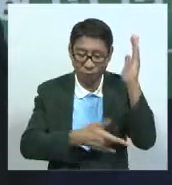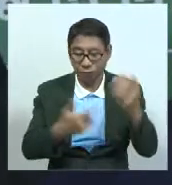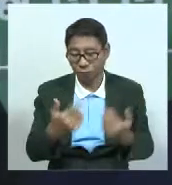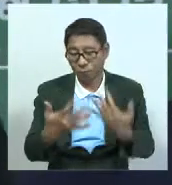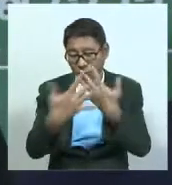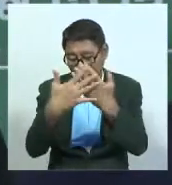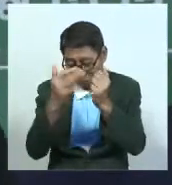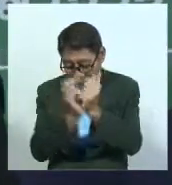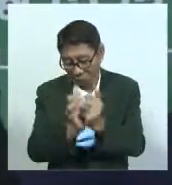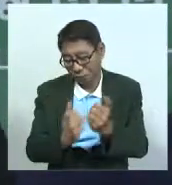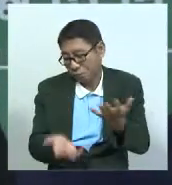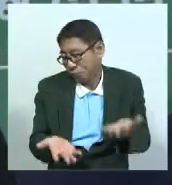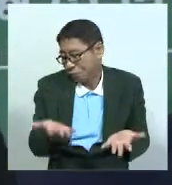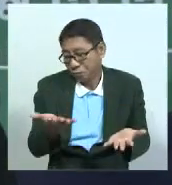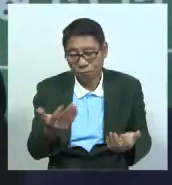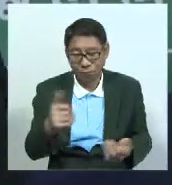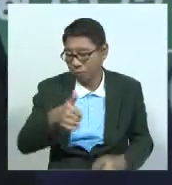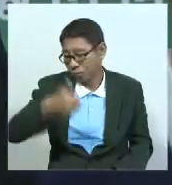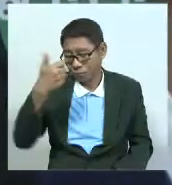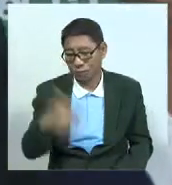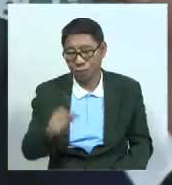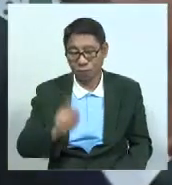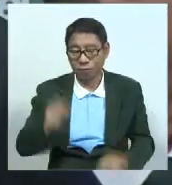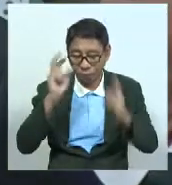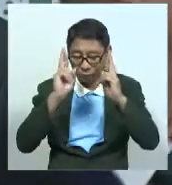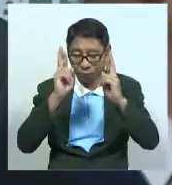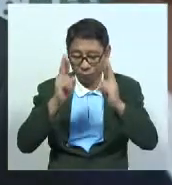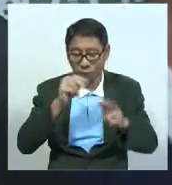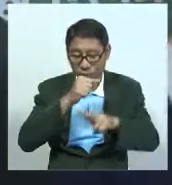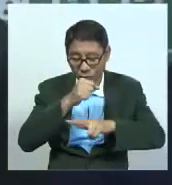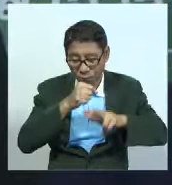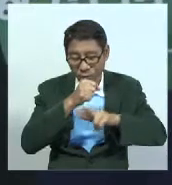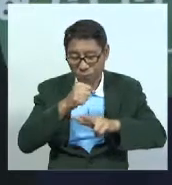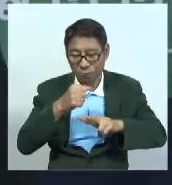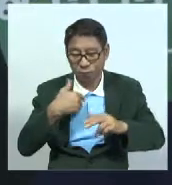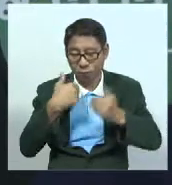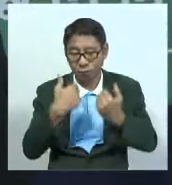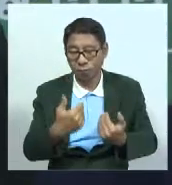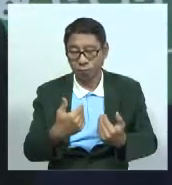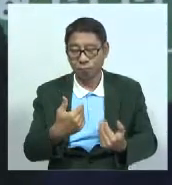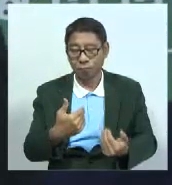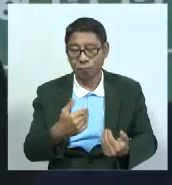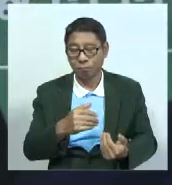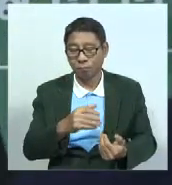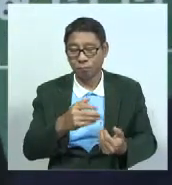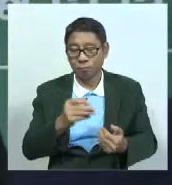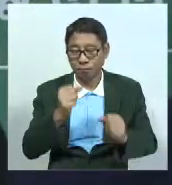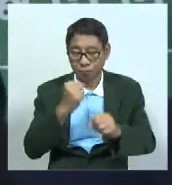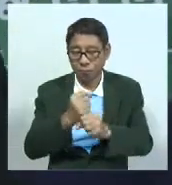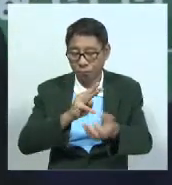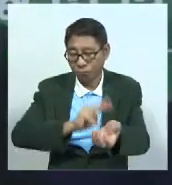นะไม่ได้เลยนะต้องระวังมากเลยนะครับกัญชายังไงถ้าเกิดไม่ใช่ในทางการ